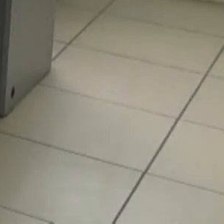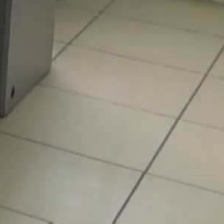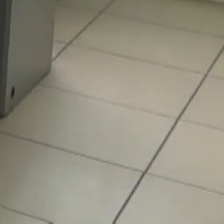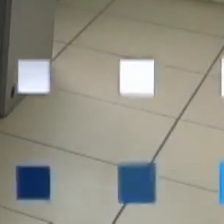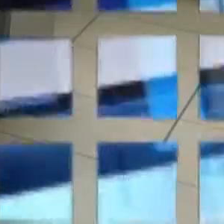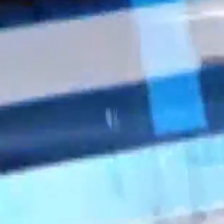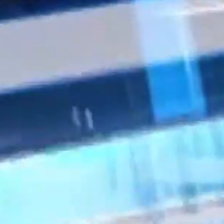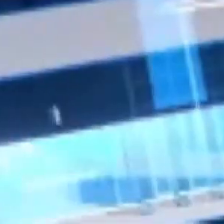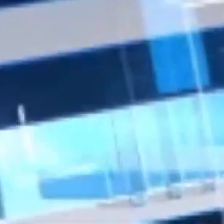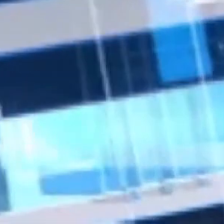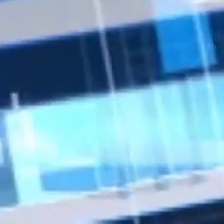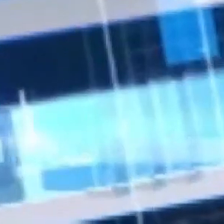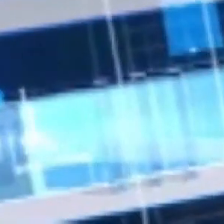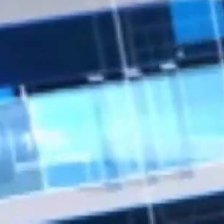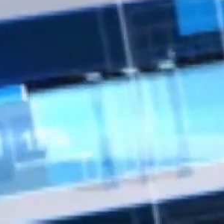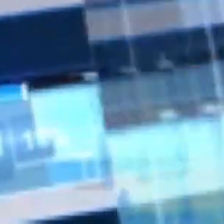по системе АШИК.